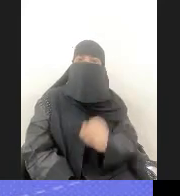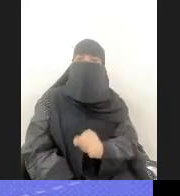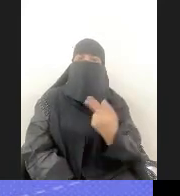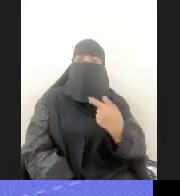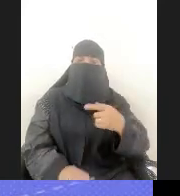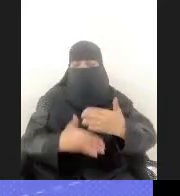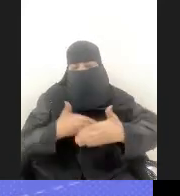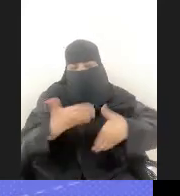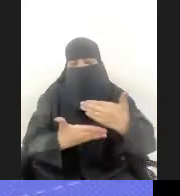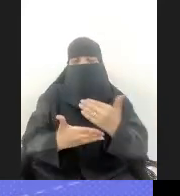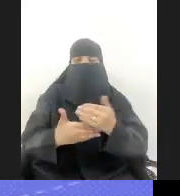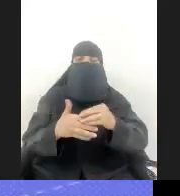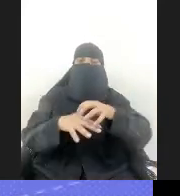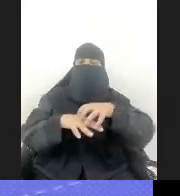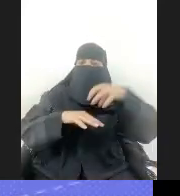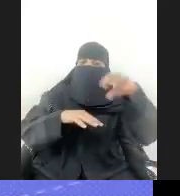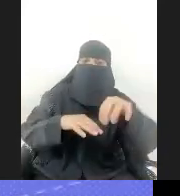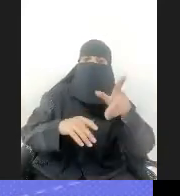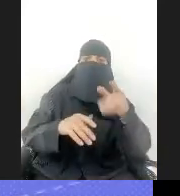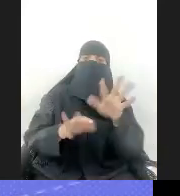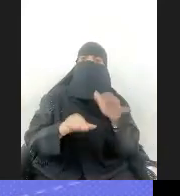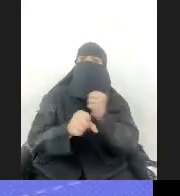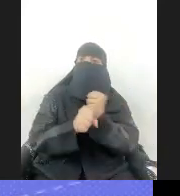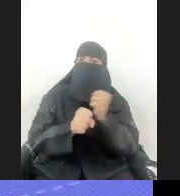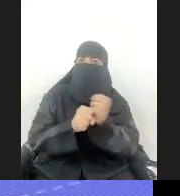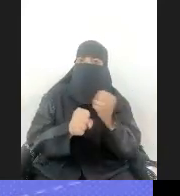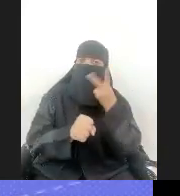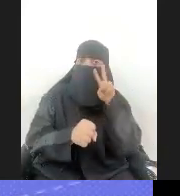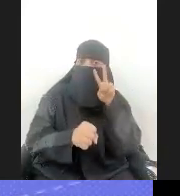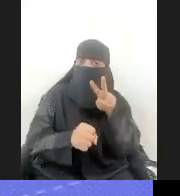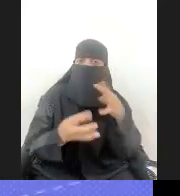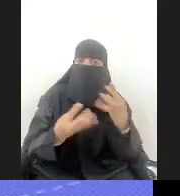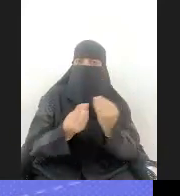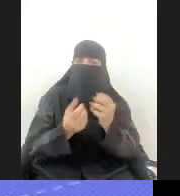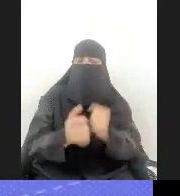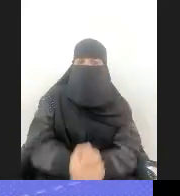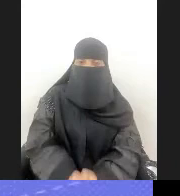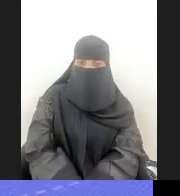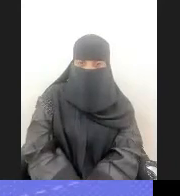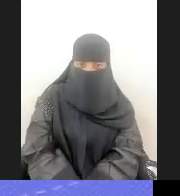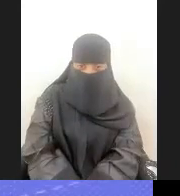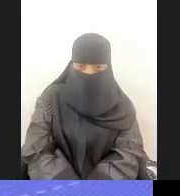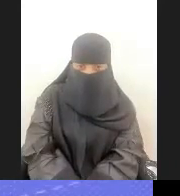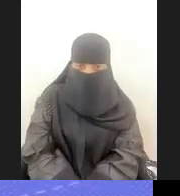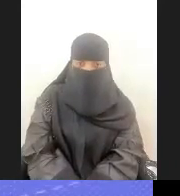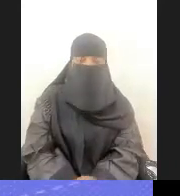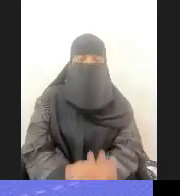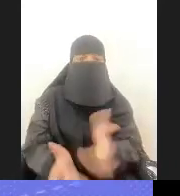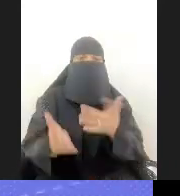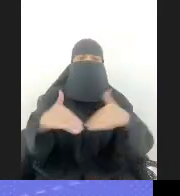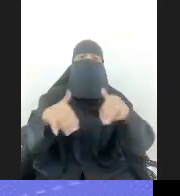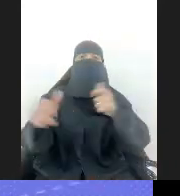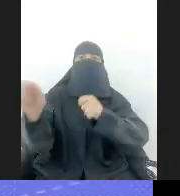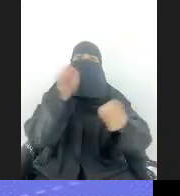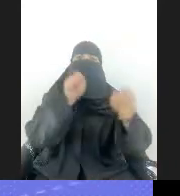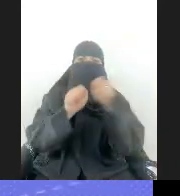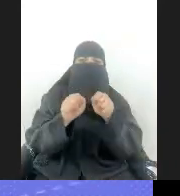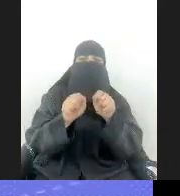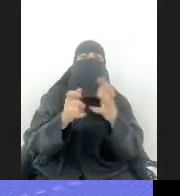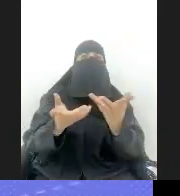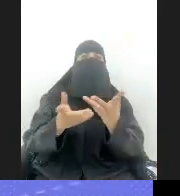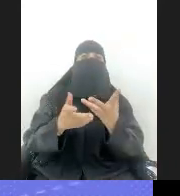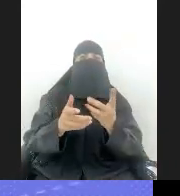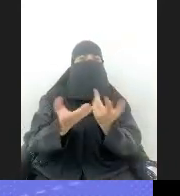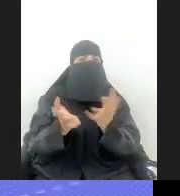ما شيئا تطبيقيا في هذه العجالة، إلى كيف أصمم محتوى تعليمي